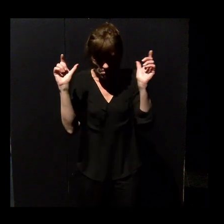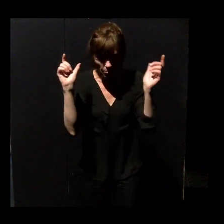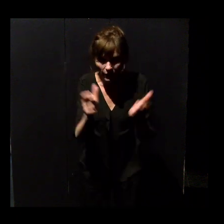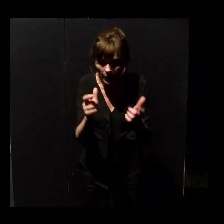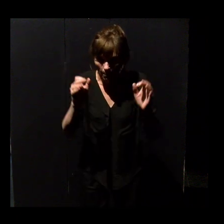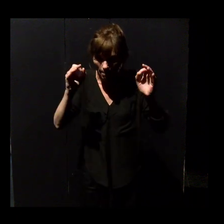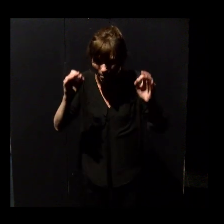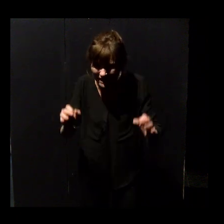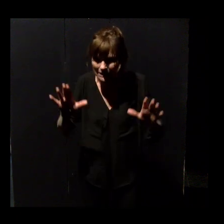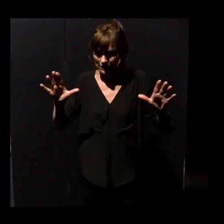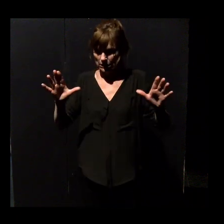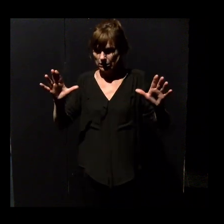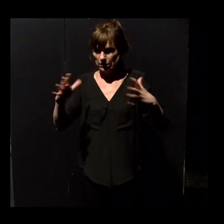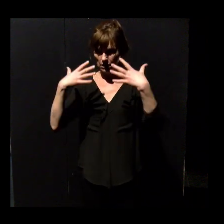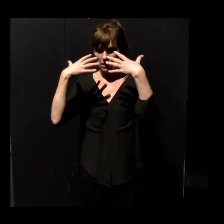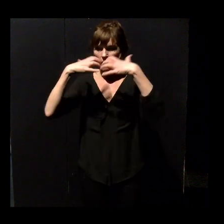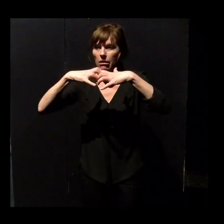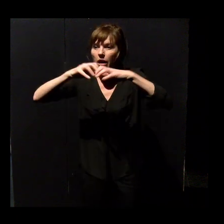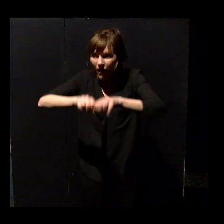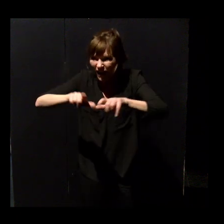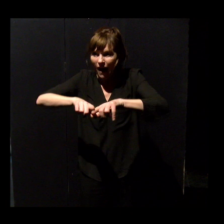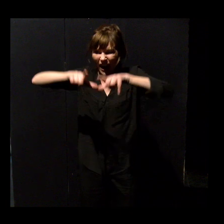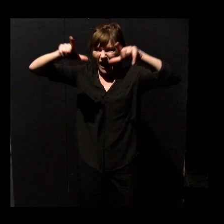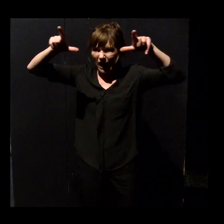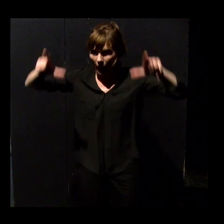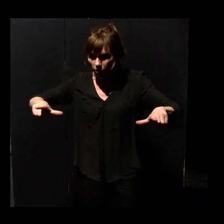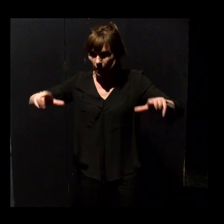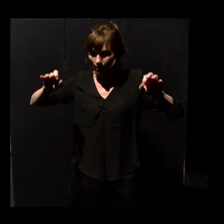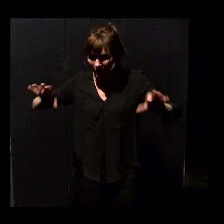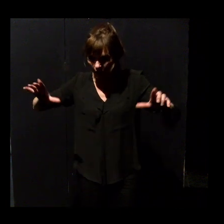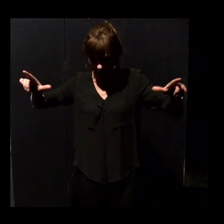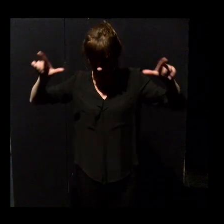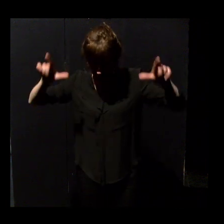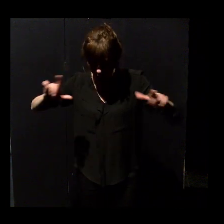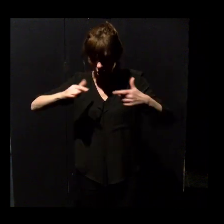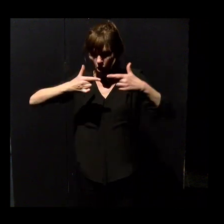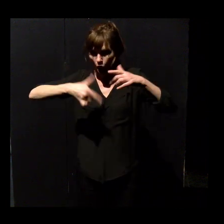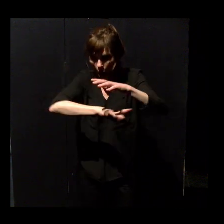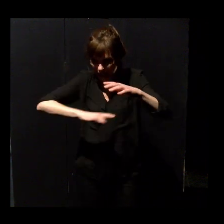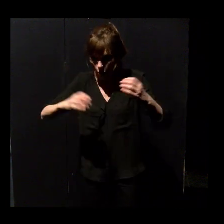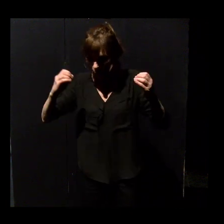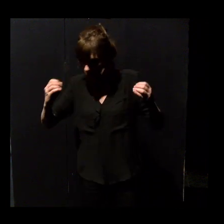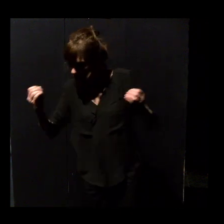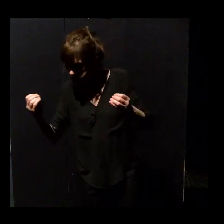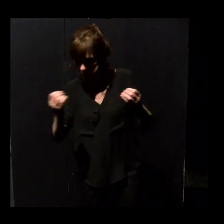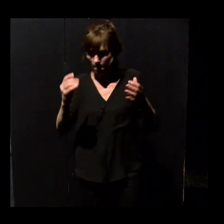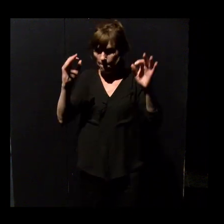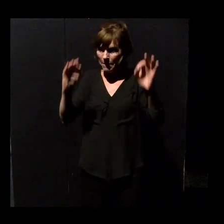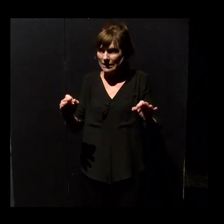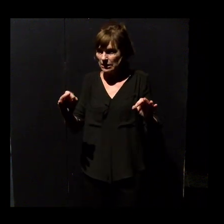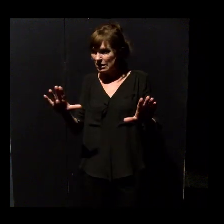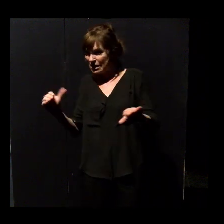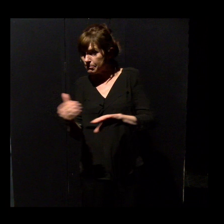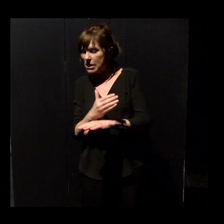la cartographie fonctionnelle et en particulier la cartographie du langage, c'est-à-dire avoir une carte précise de ce qui se